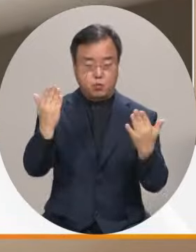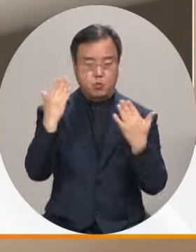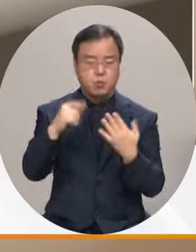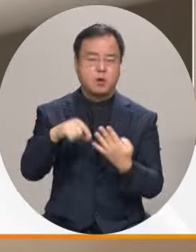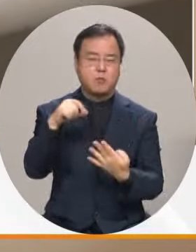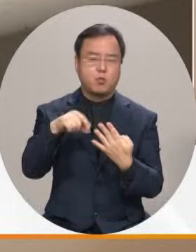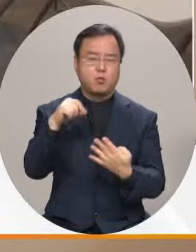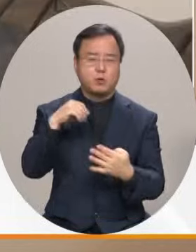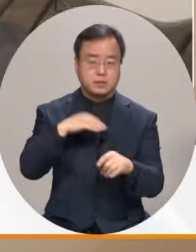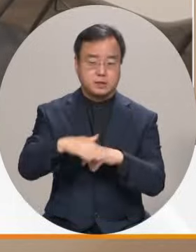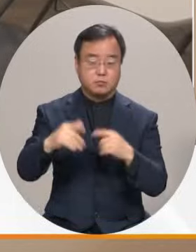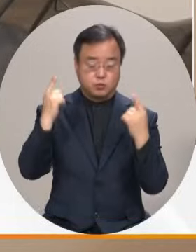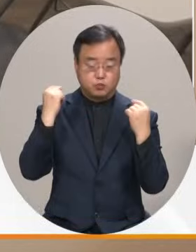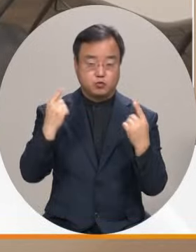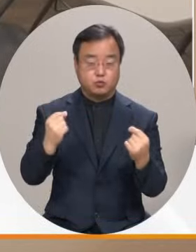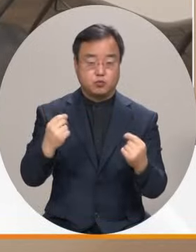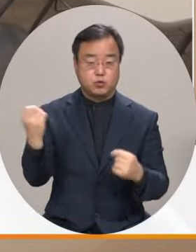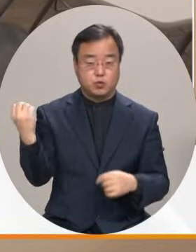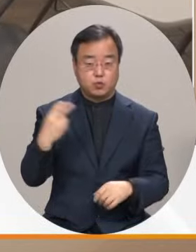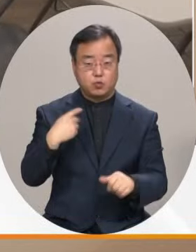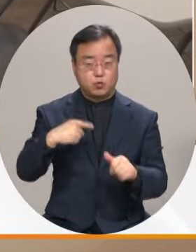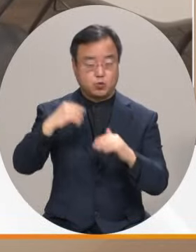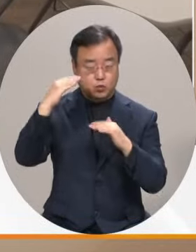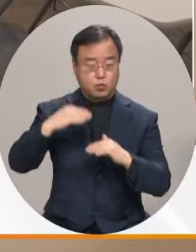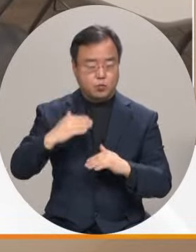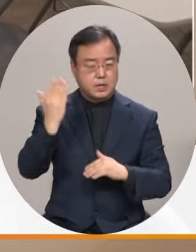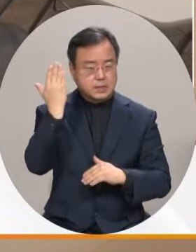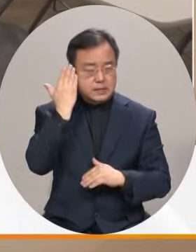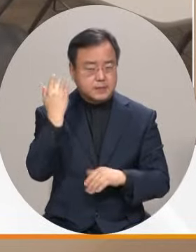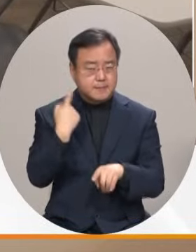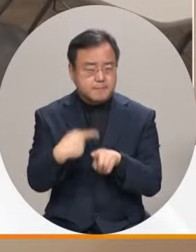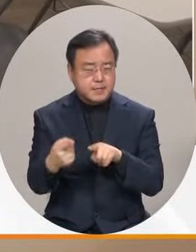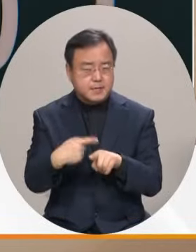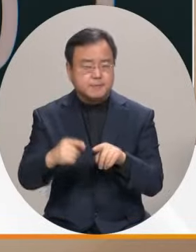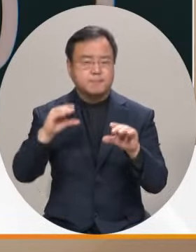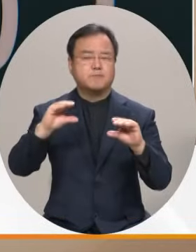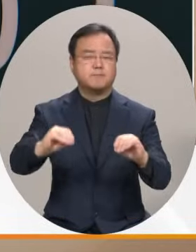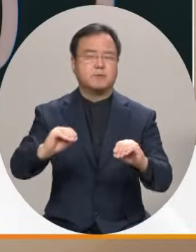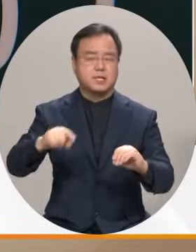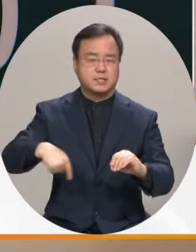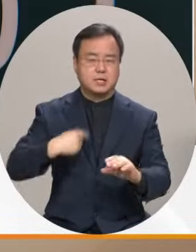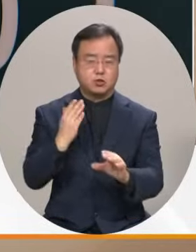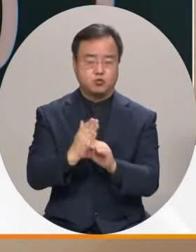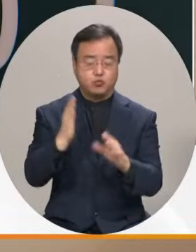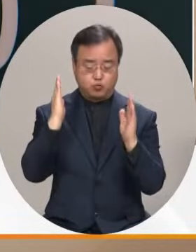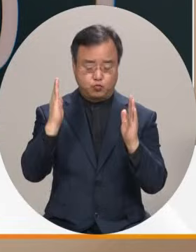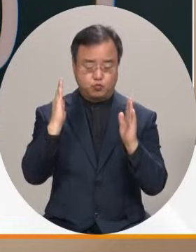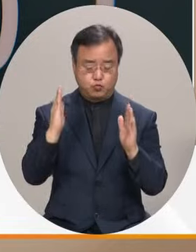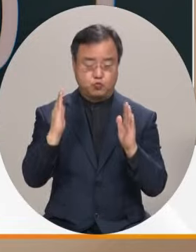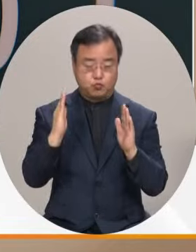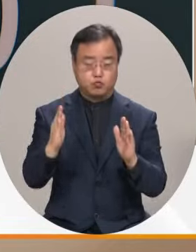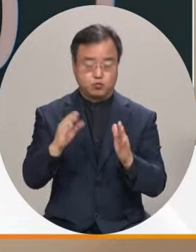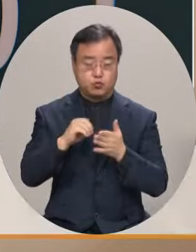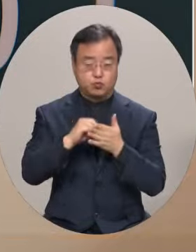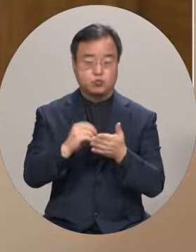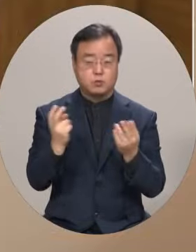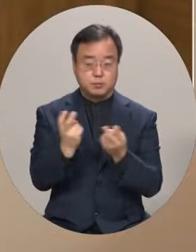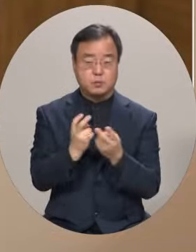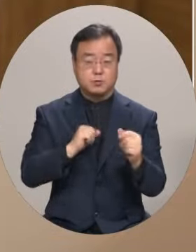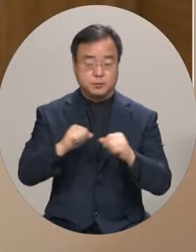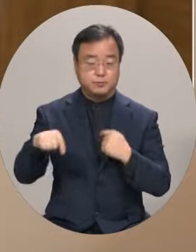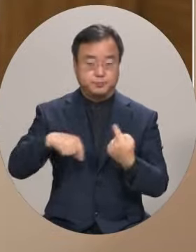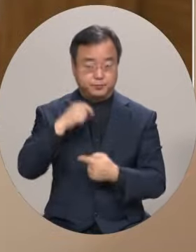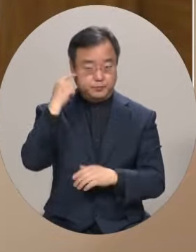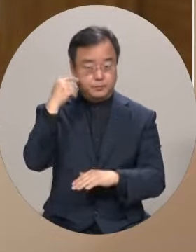선발 방식을 유지하고 또 교과 지식 평가를 금지하는 자기주도 학습 전형을 지속적으로 운영합니다 또